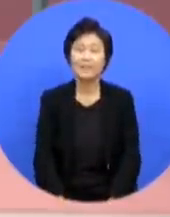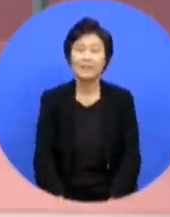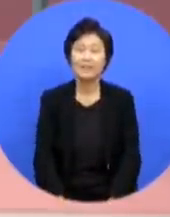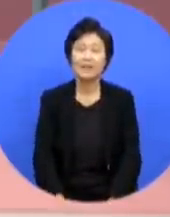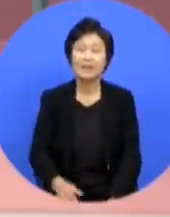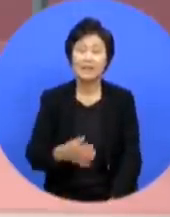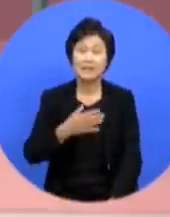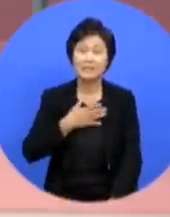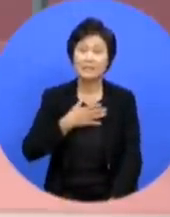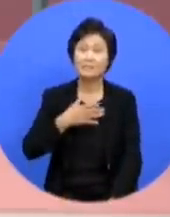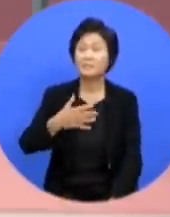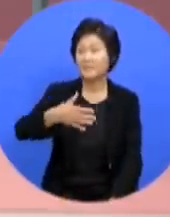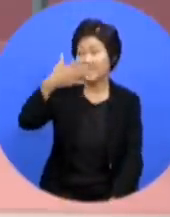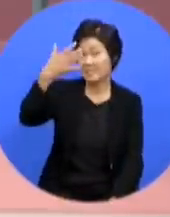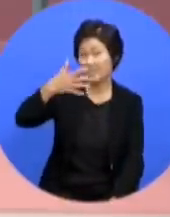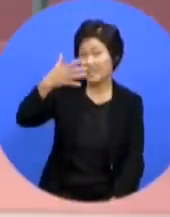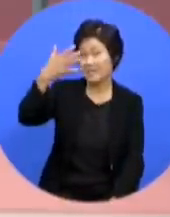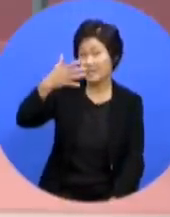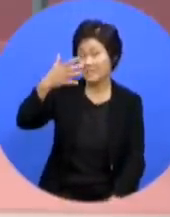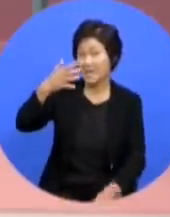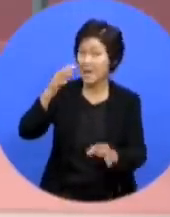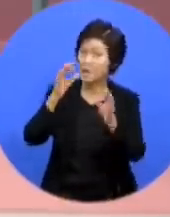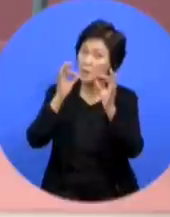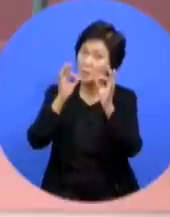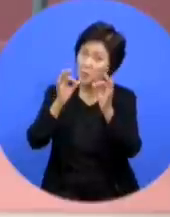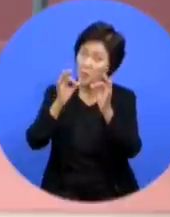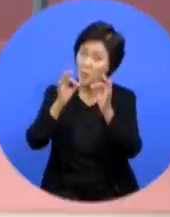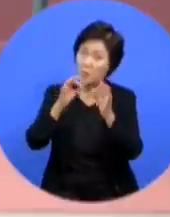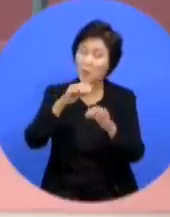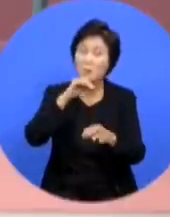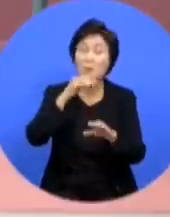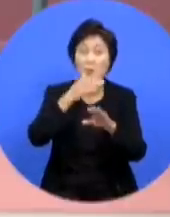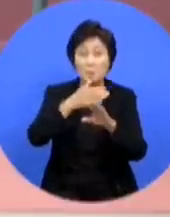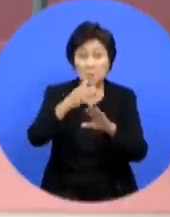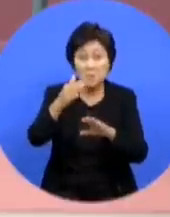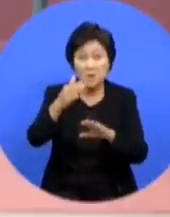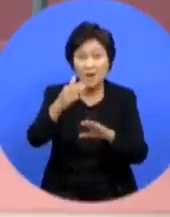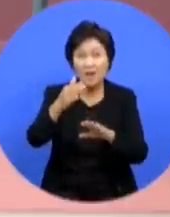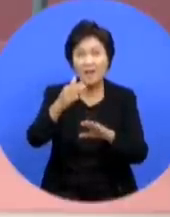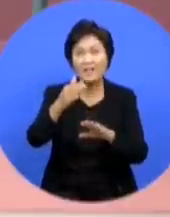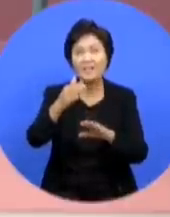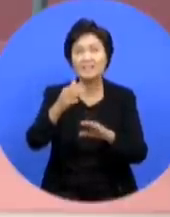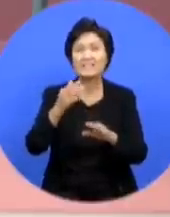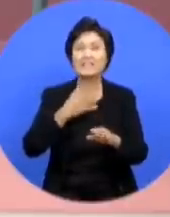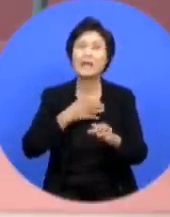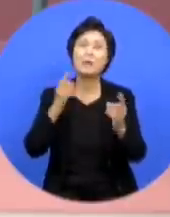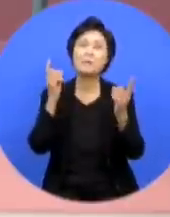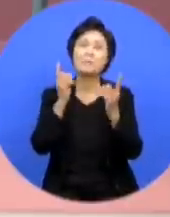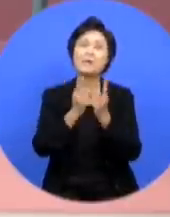이 영상을 보고 북한 두만강에서 저를 만났던 많은 사람들